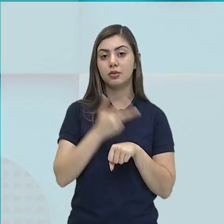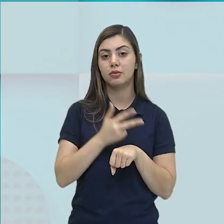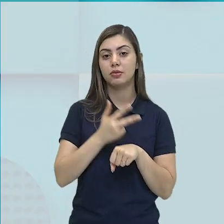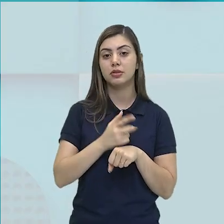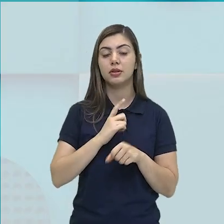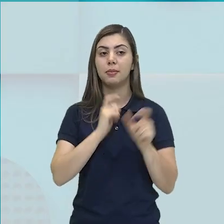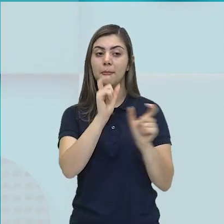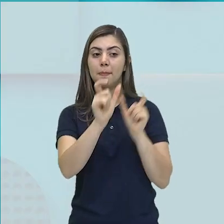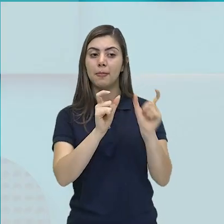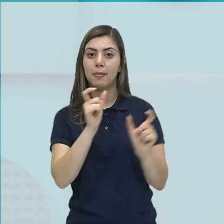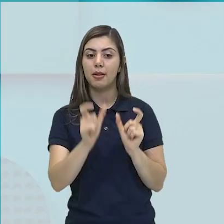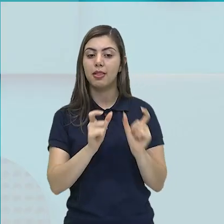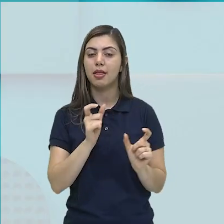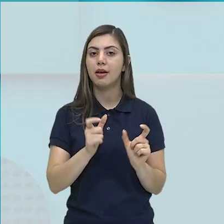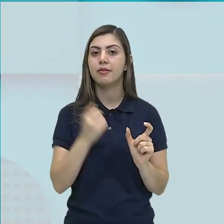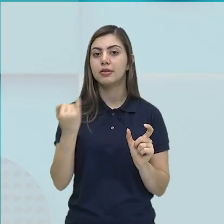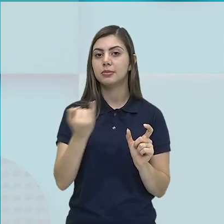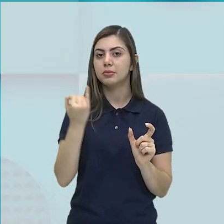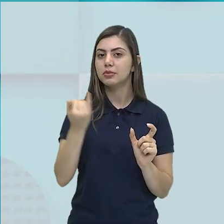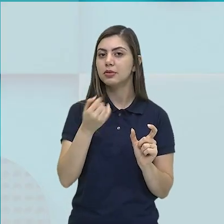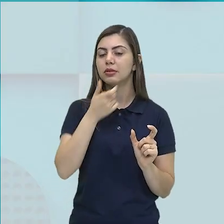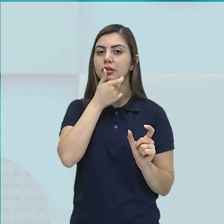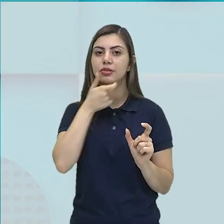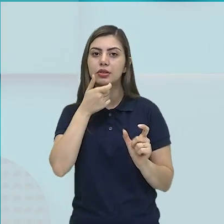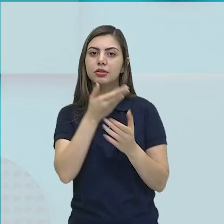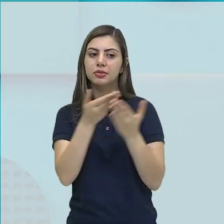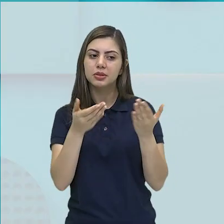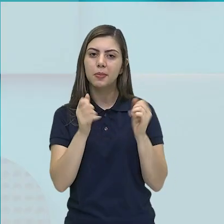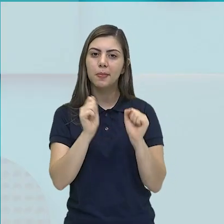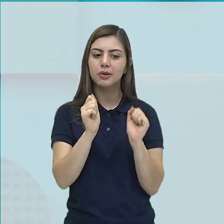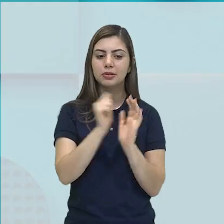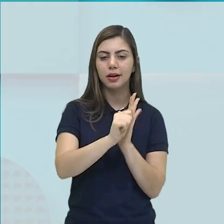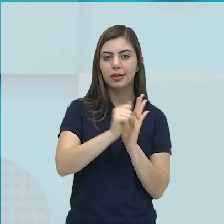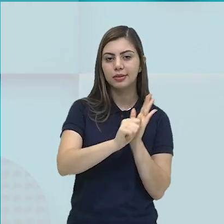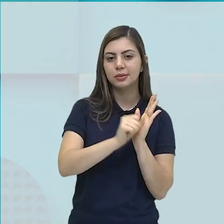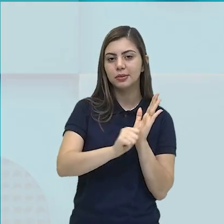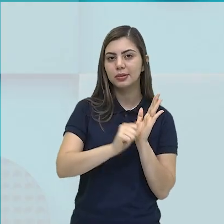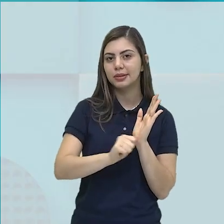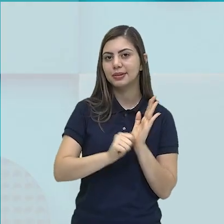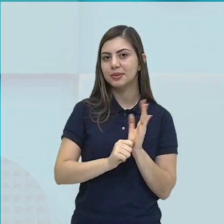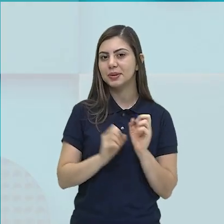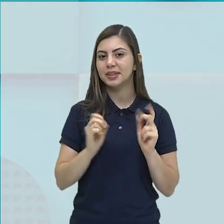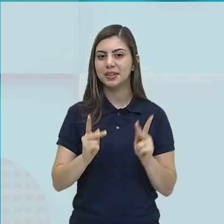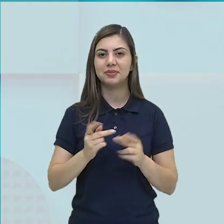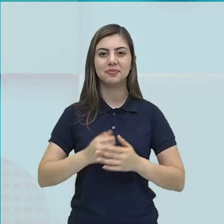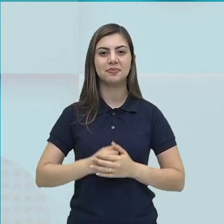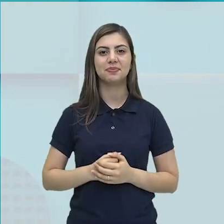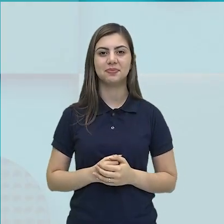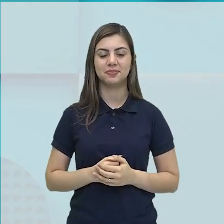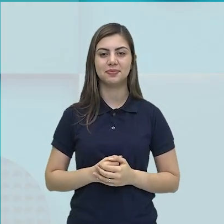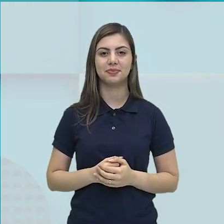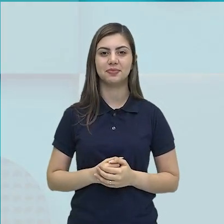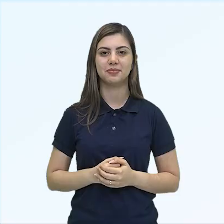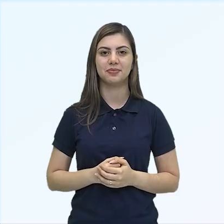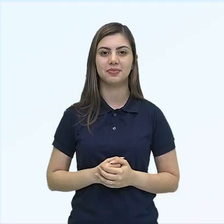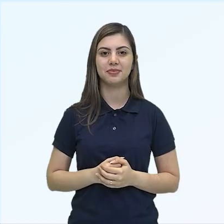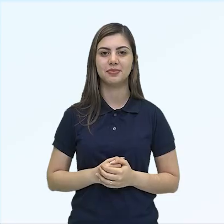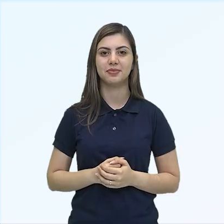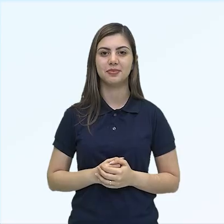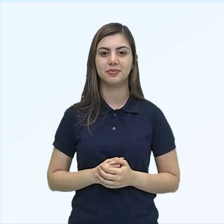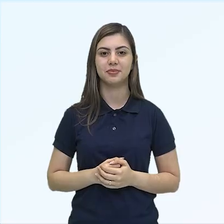vocabulário. Anotem, né? Para que vocês possam ter aí anotado para usar depois, ok? Let's go!